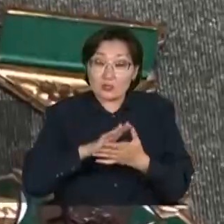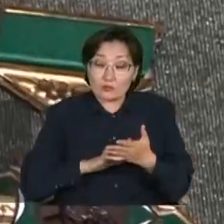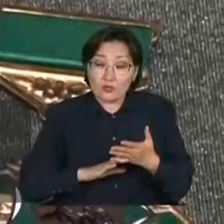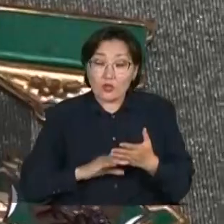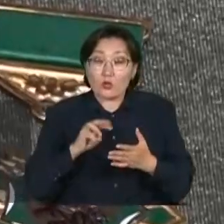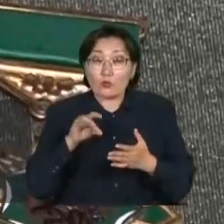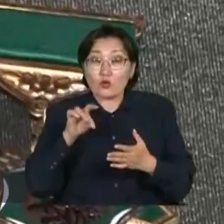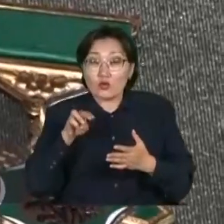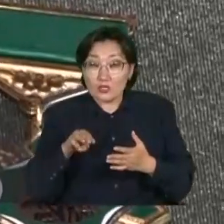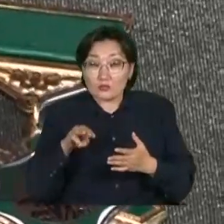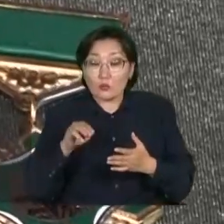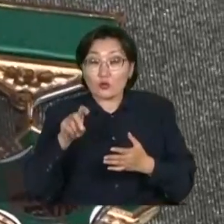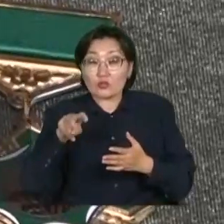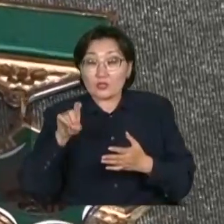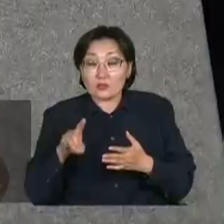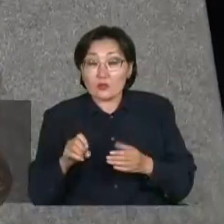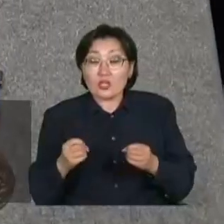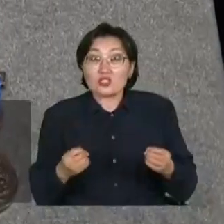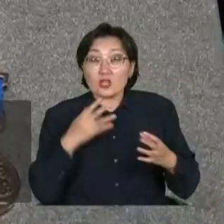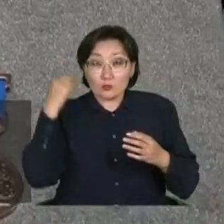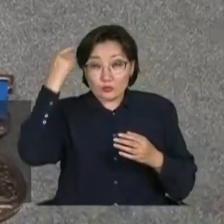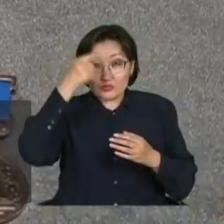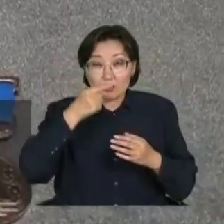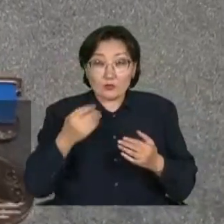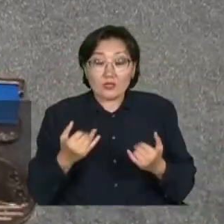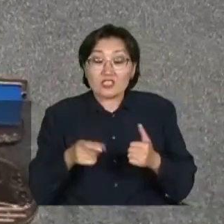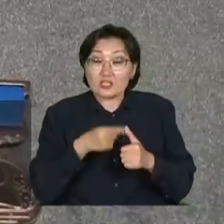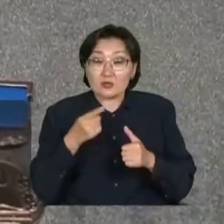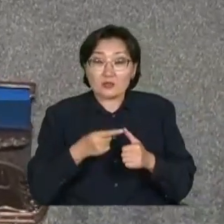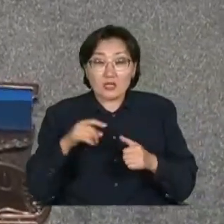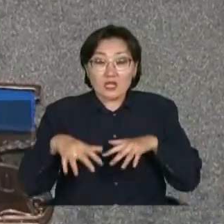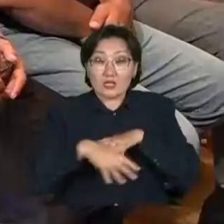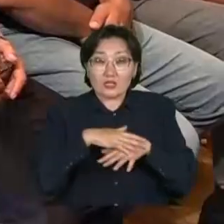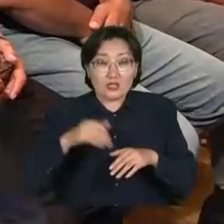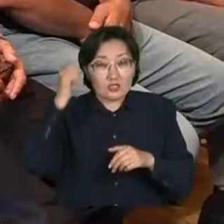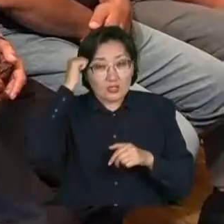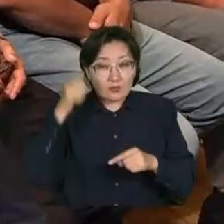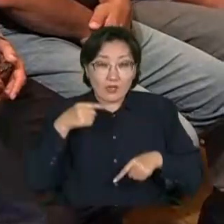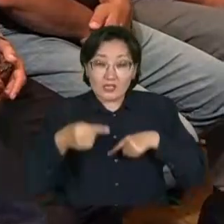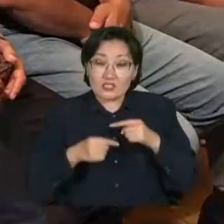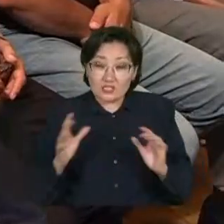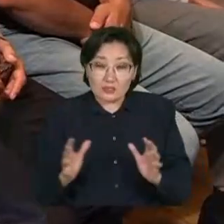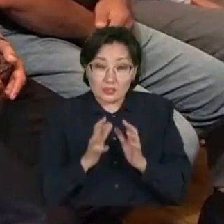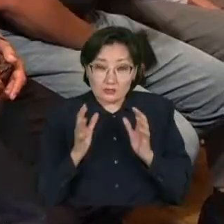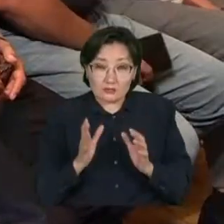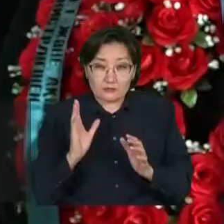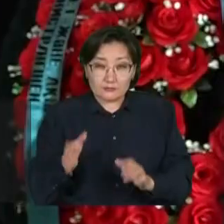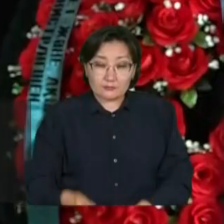Мұрат Мұхтарұлының жарқын бейнесі мен қадірлі есімі халқымыздың жүрегінде мәңгі